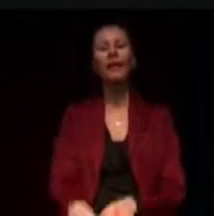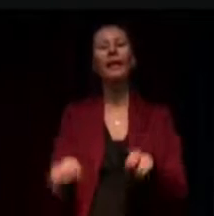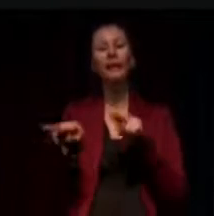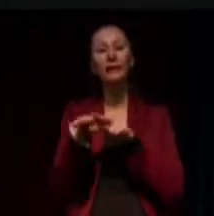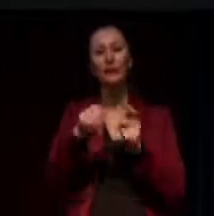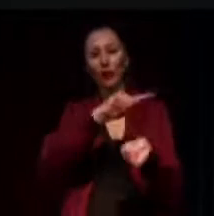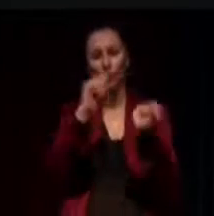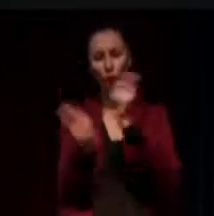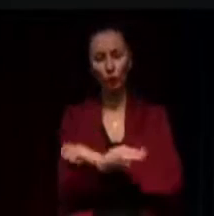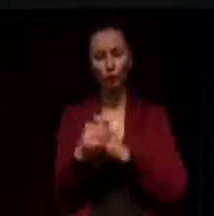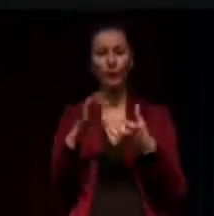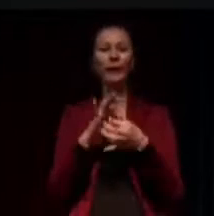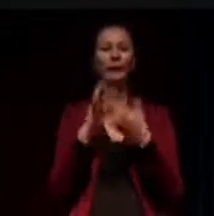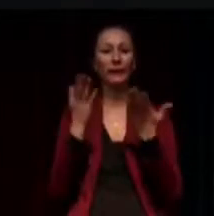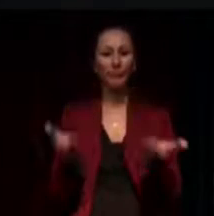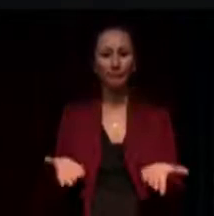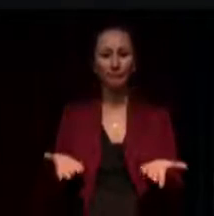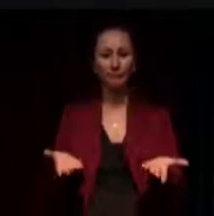kentsel dönüşümle ilgili